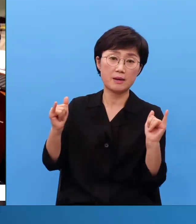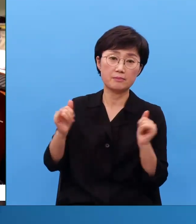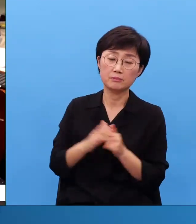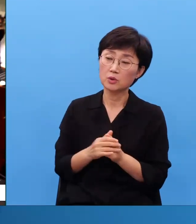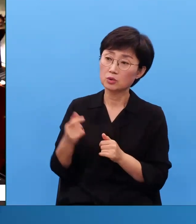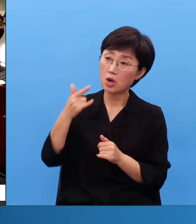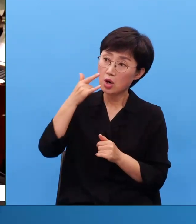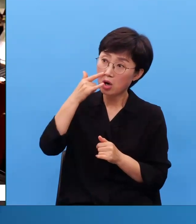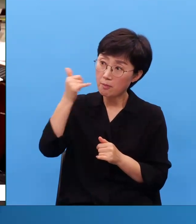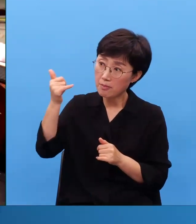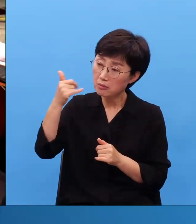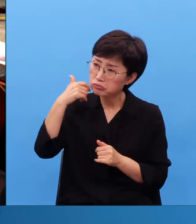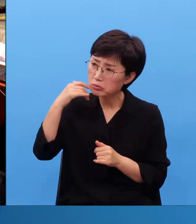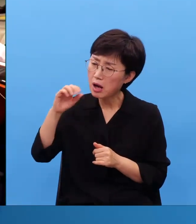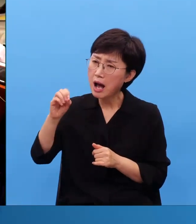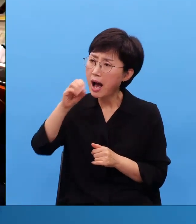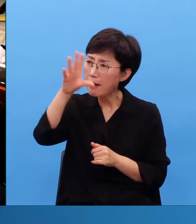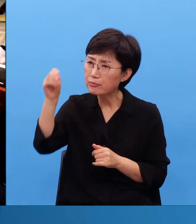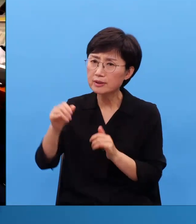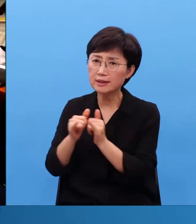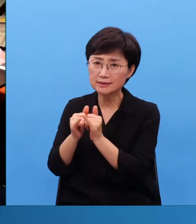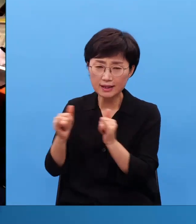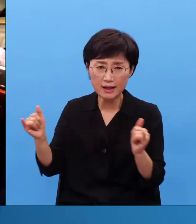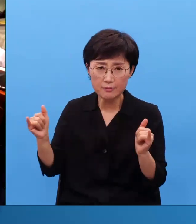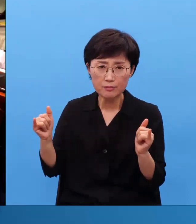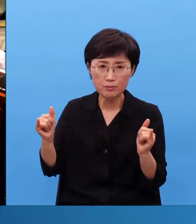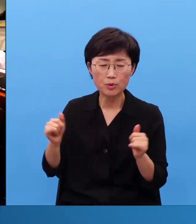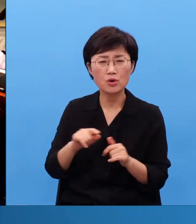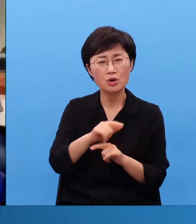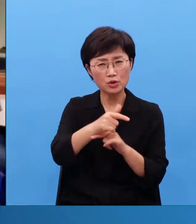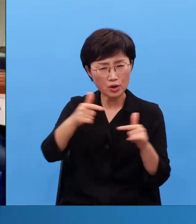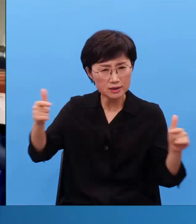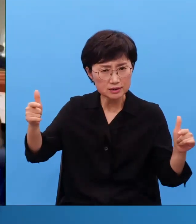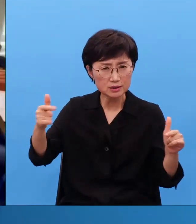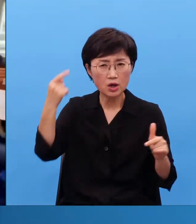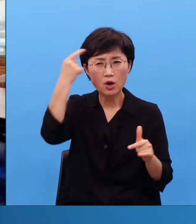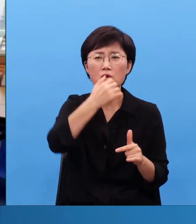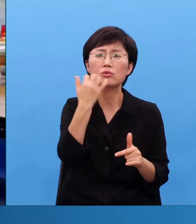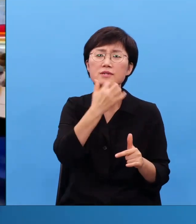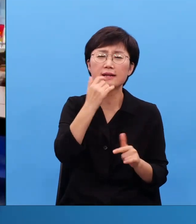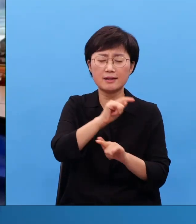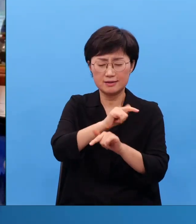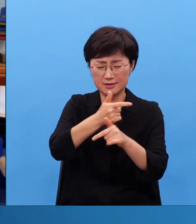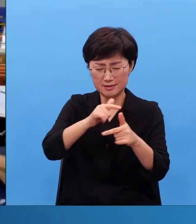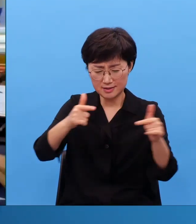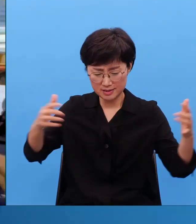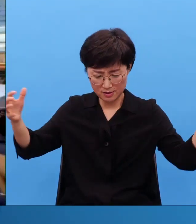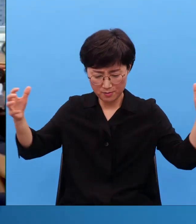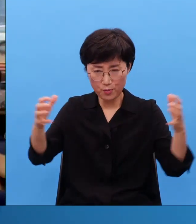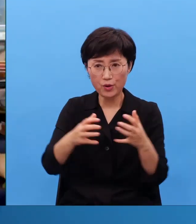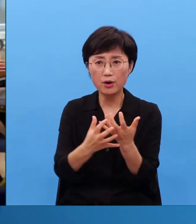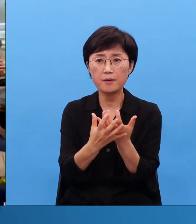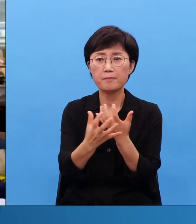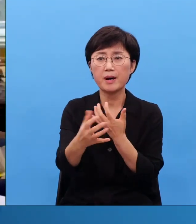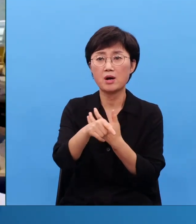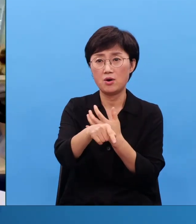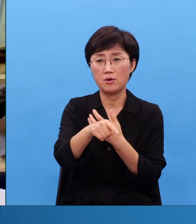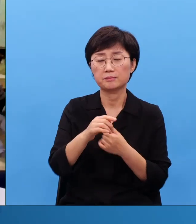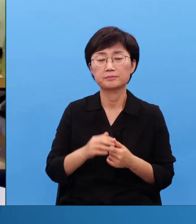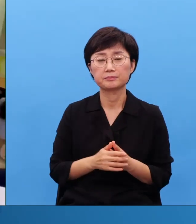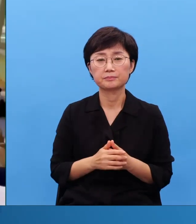아빠가 아프리카 나이지리아 사람, 우간다 사람인 랩넌트들이 다 함께 모여서 예배드리고 있어.